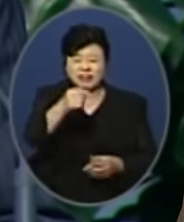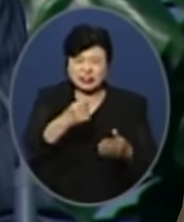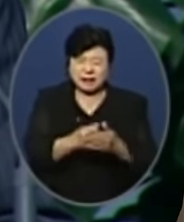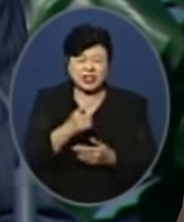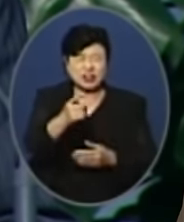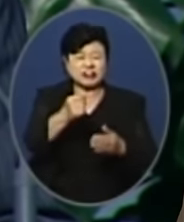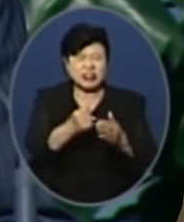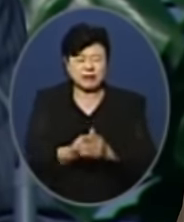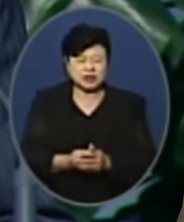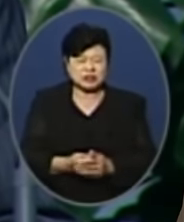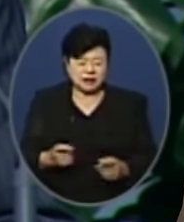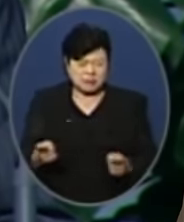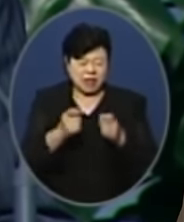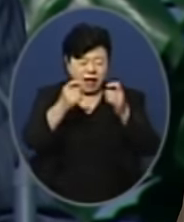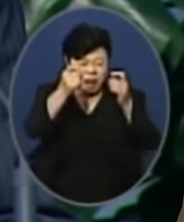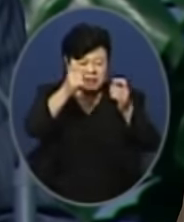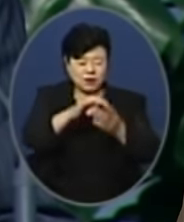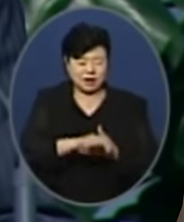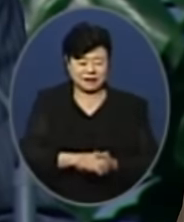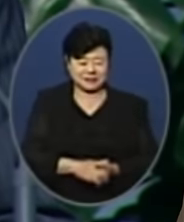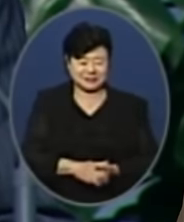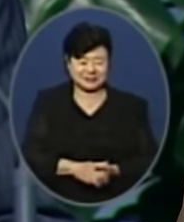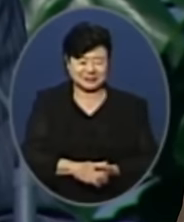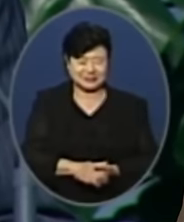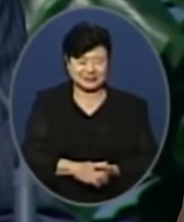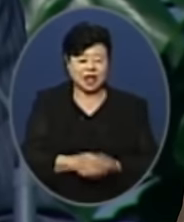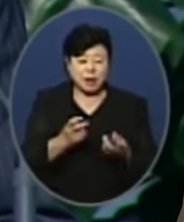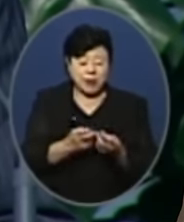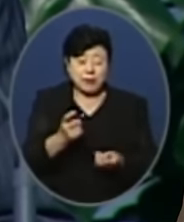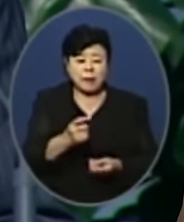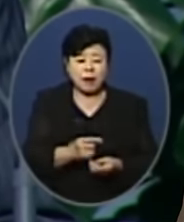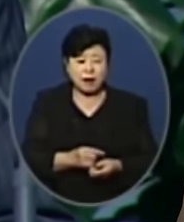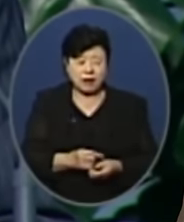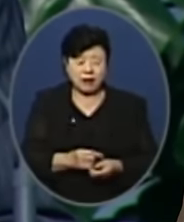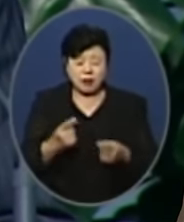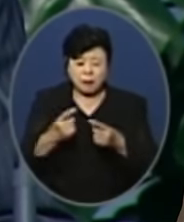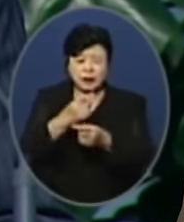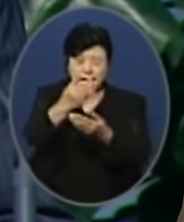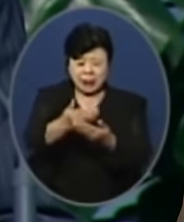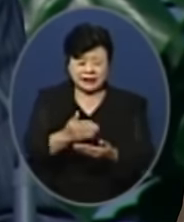안 되는 것입니다. 그럼 어떻게 할 것이냐, 깨어져야 돼요.